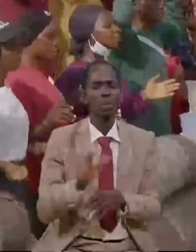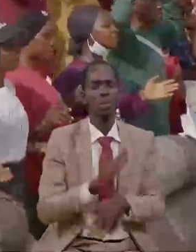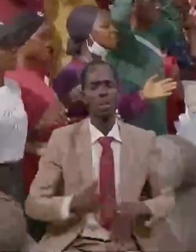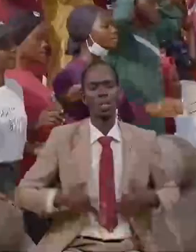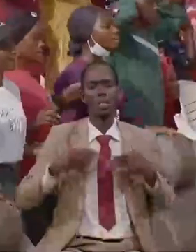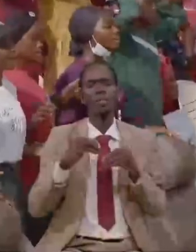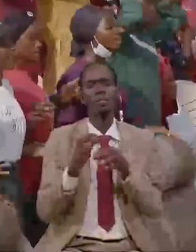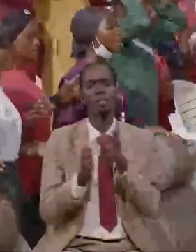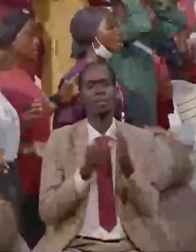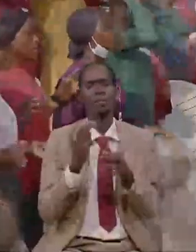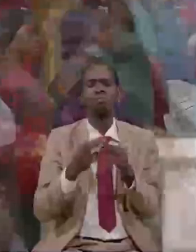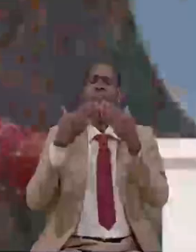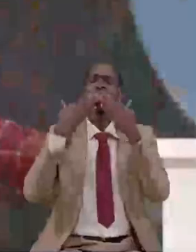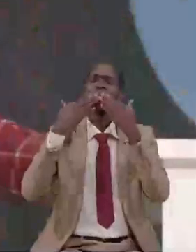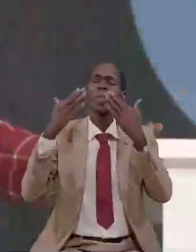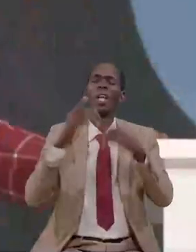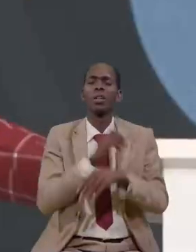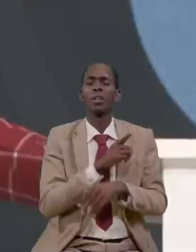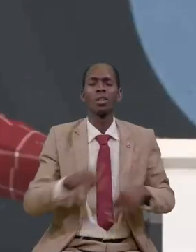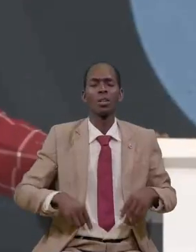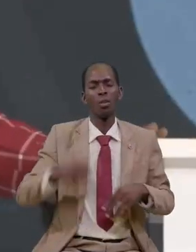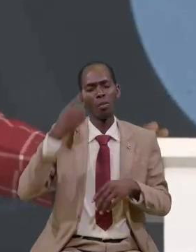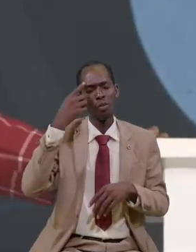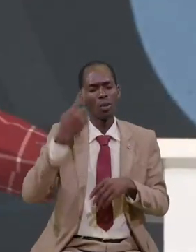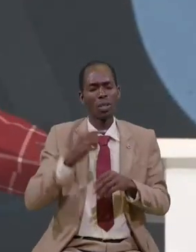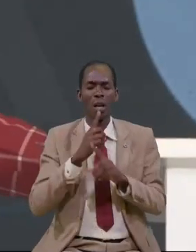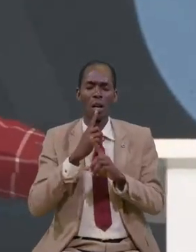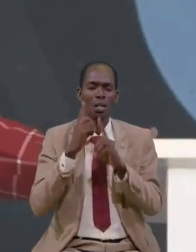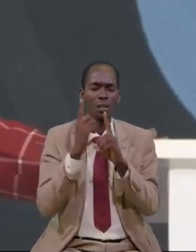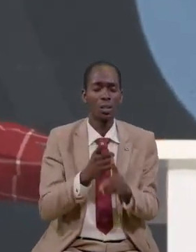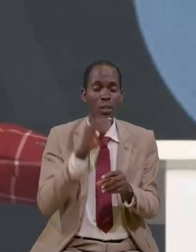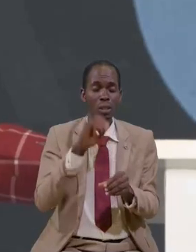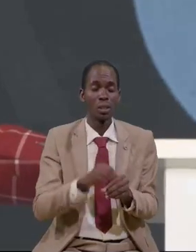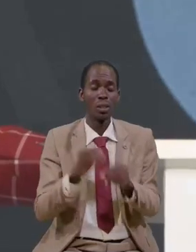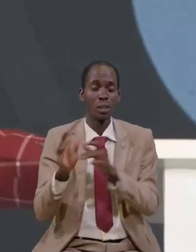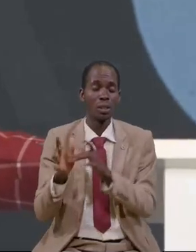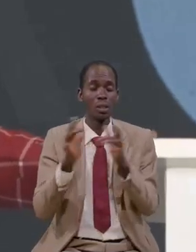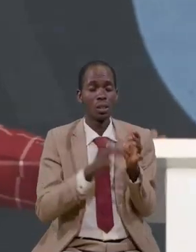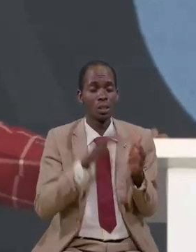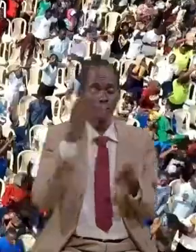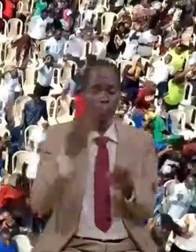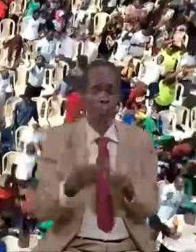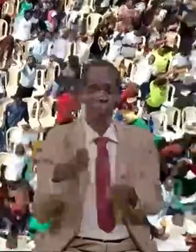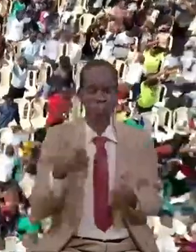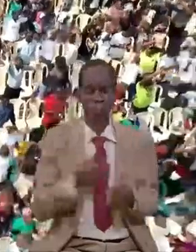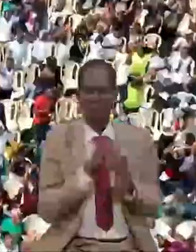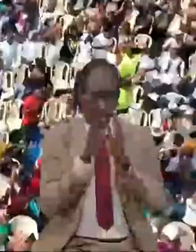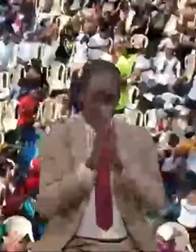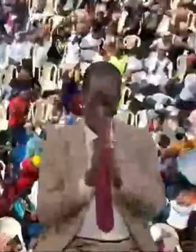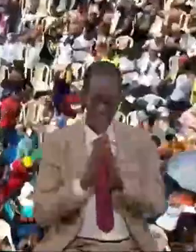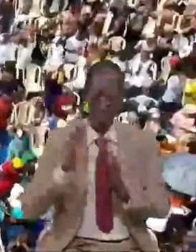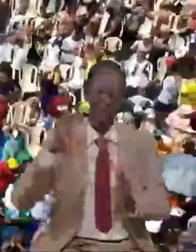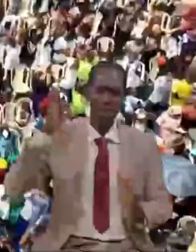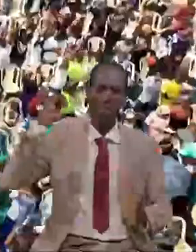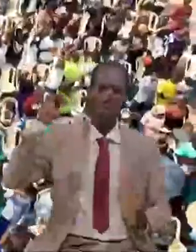Merci Seigneur pour l'exaucement. Au nom de Jésus, nous prions.